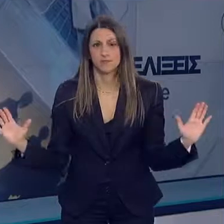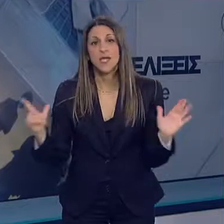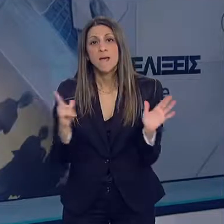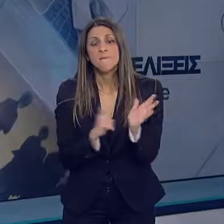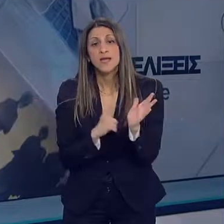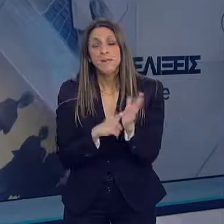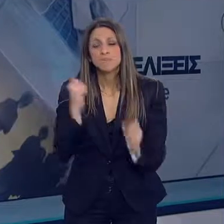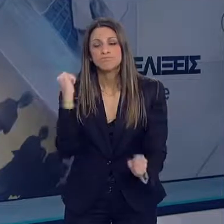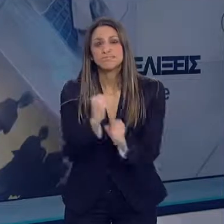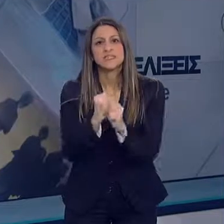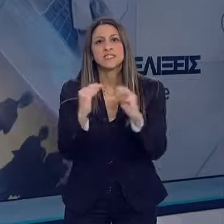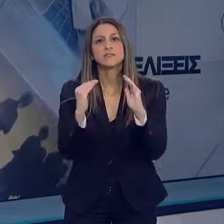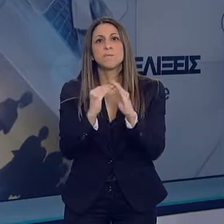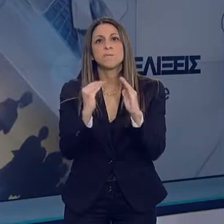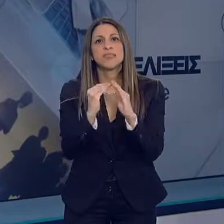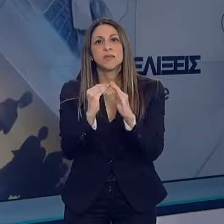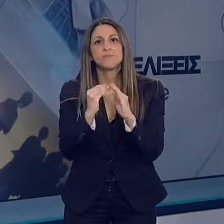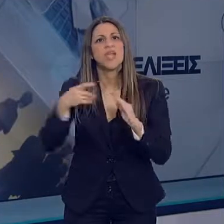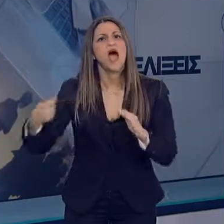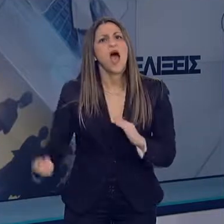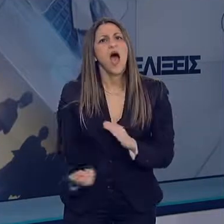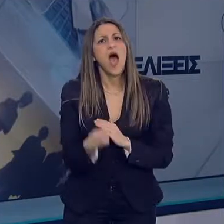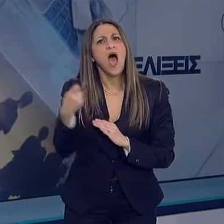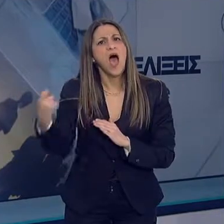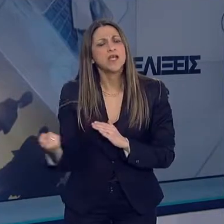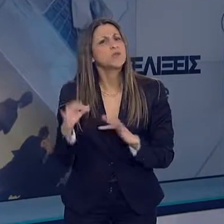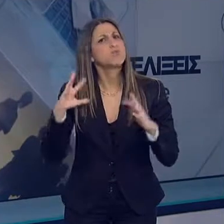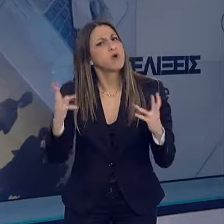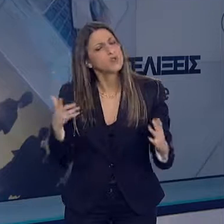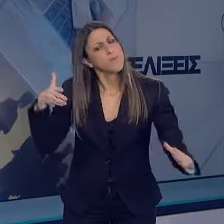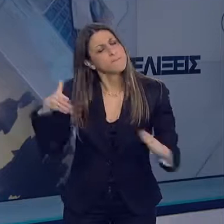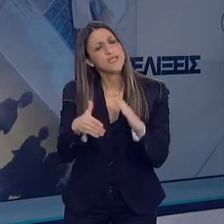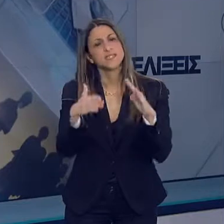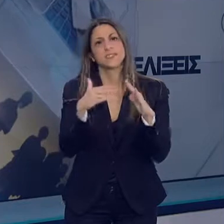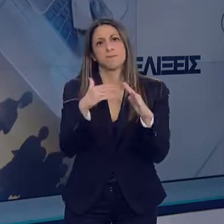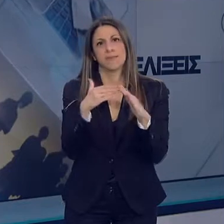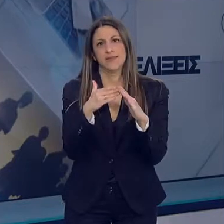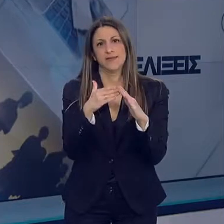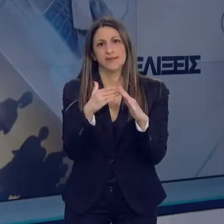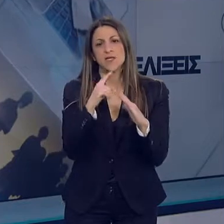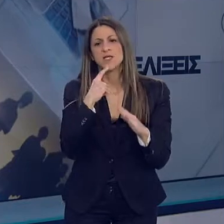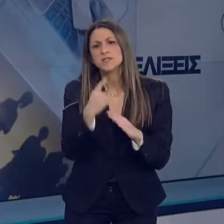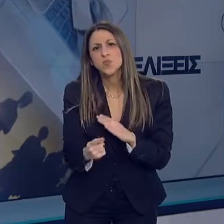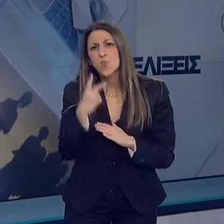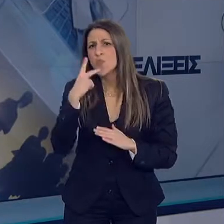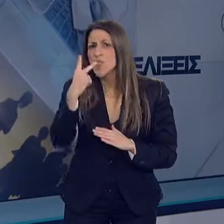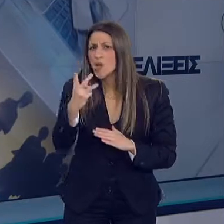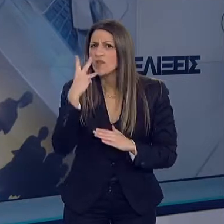που μένουμε μαζί για να μπορούμε τις χρονιές που έρχονται να γιορτάζουμε με τους φίλους και τις παρέες μας όπως είχαμε συνηθίσει τόσα